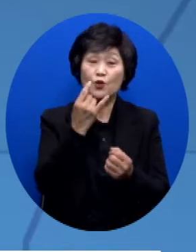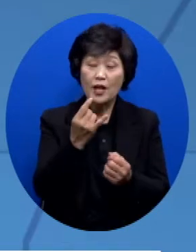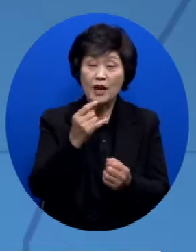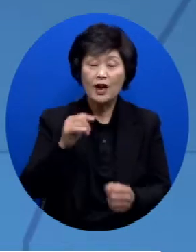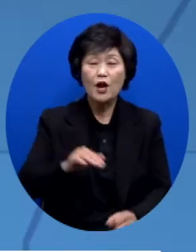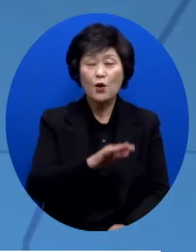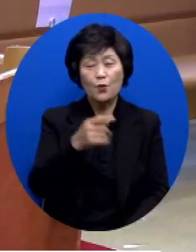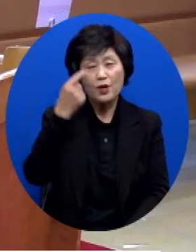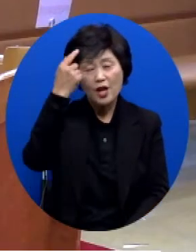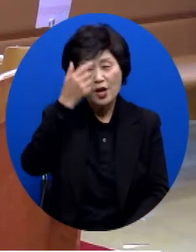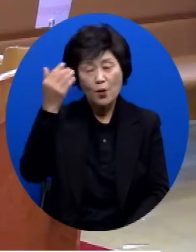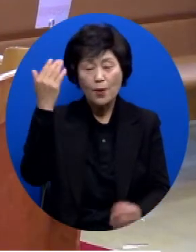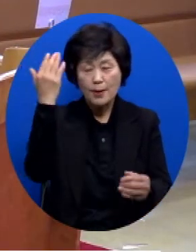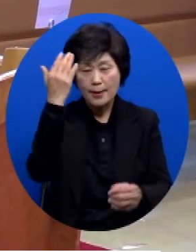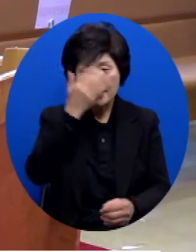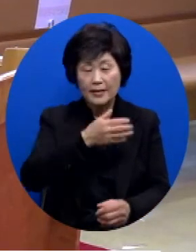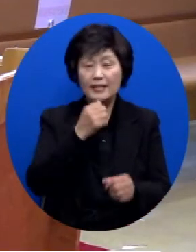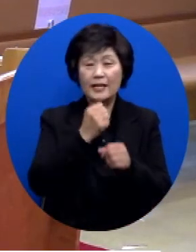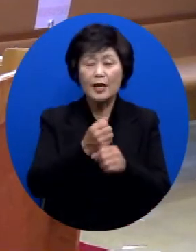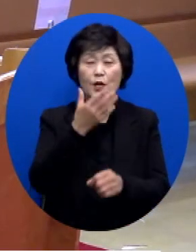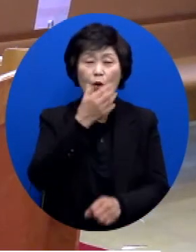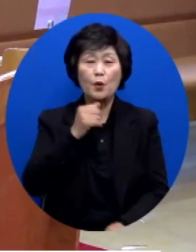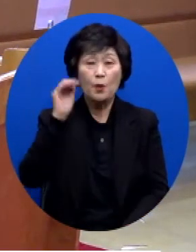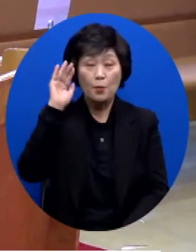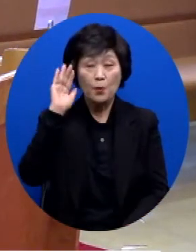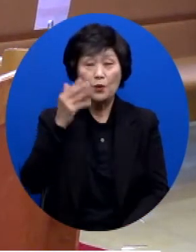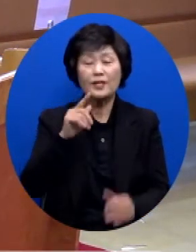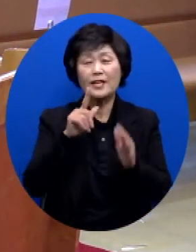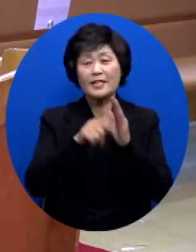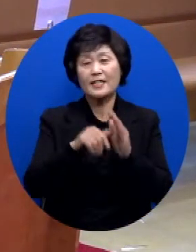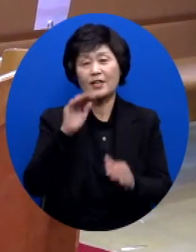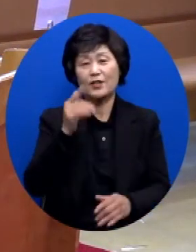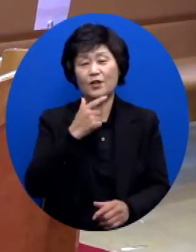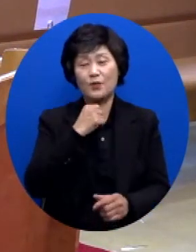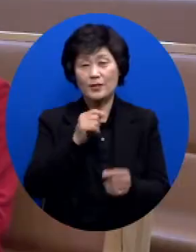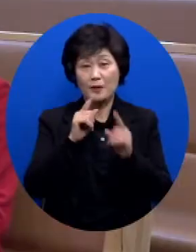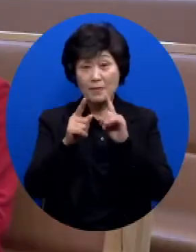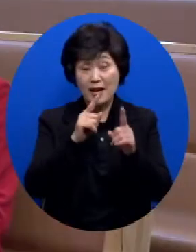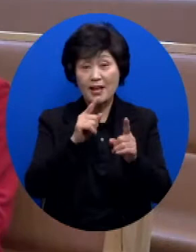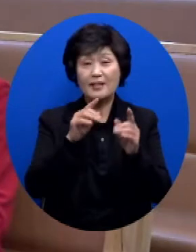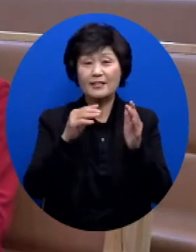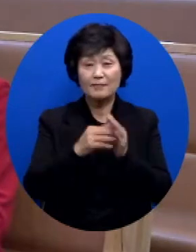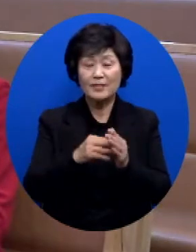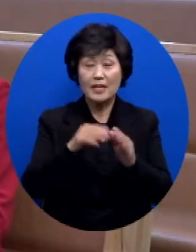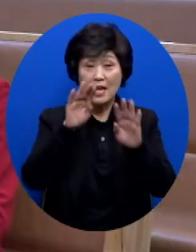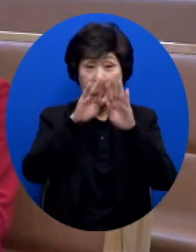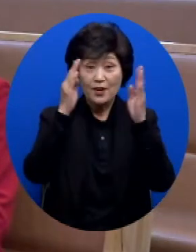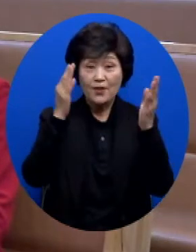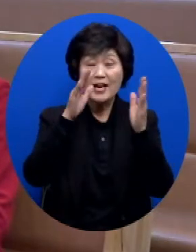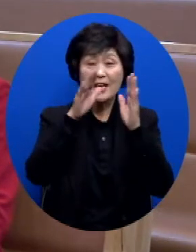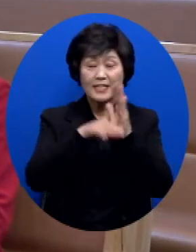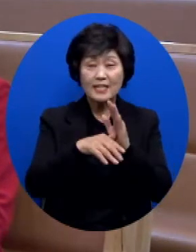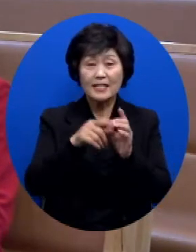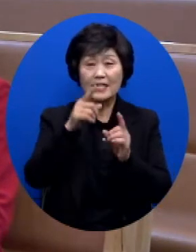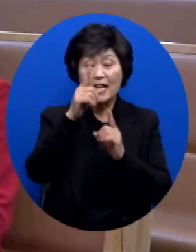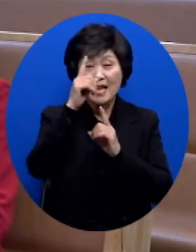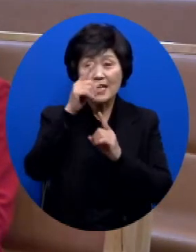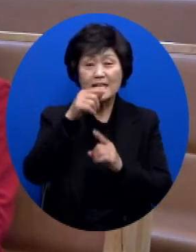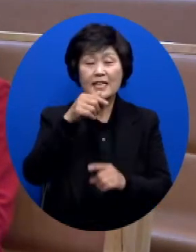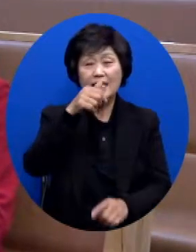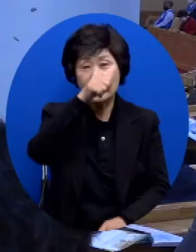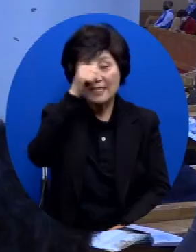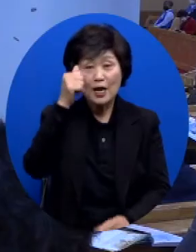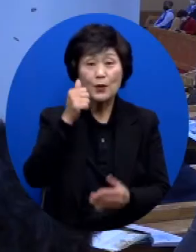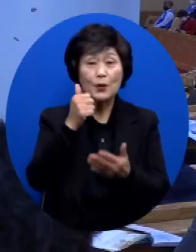옹달샘과 복된 시간이 되길 바랍니다 고 말했습니다 이어 개회식에서 대회장 2강 움 장로가 태국